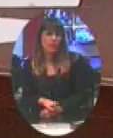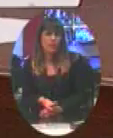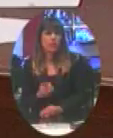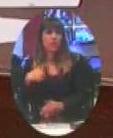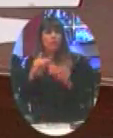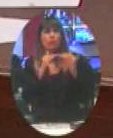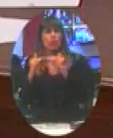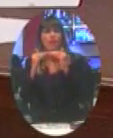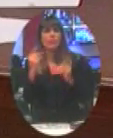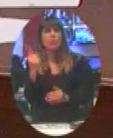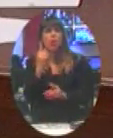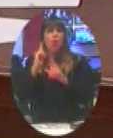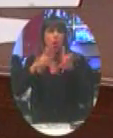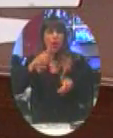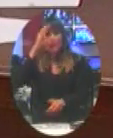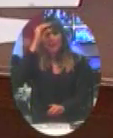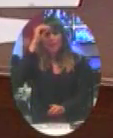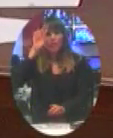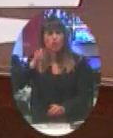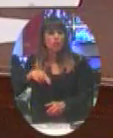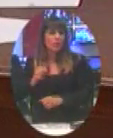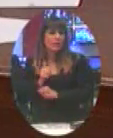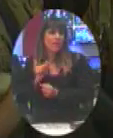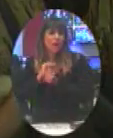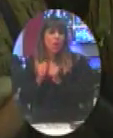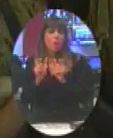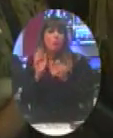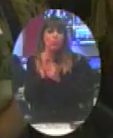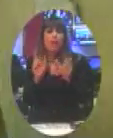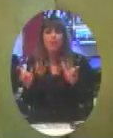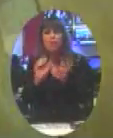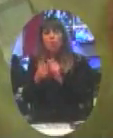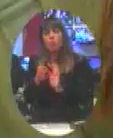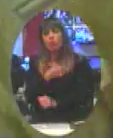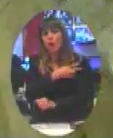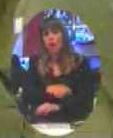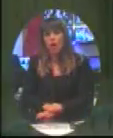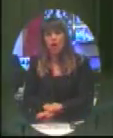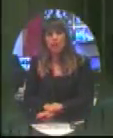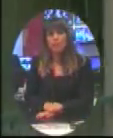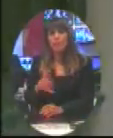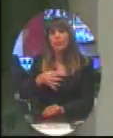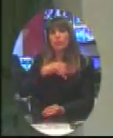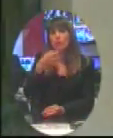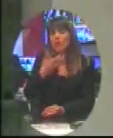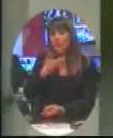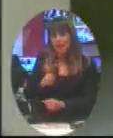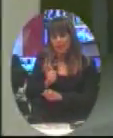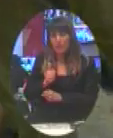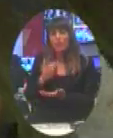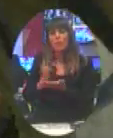ולוחם שיש בצה"ל או במג"ב או במשטרה. בסוגיה הזו של הרב הצבאי צפוי להכריע בקרוב